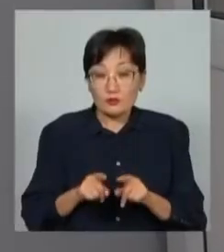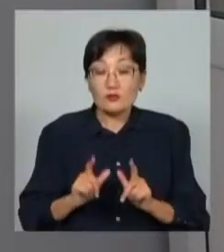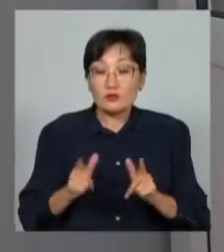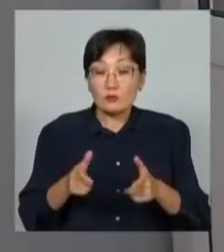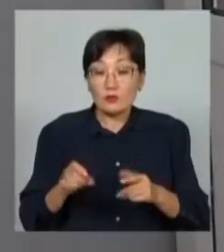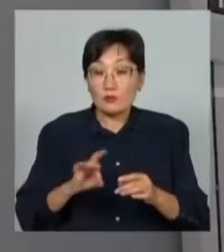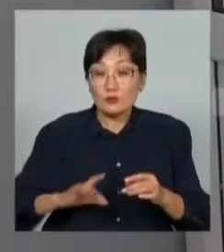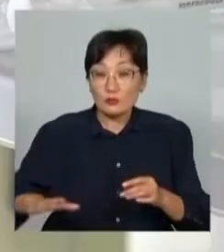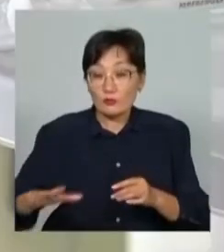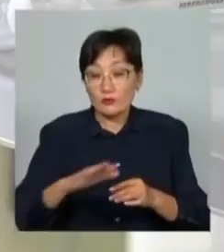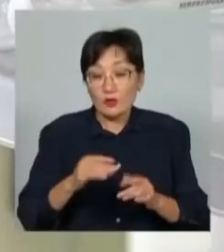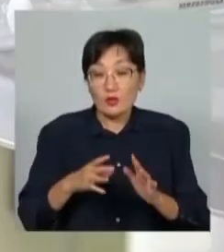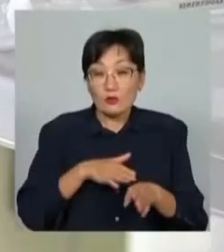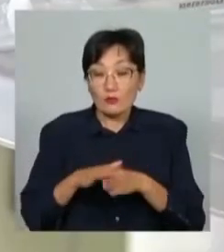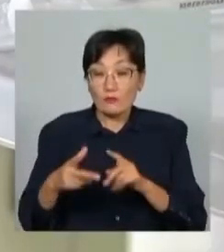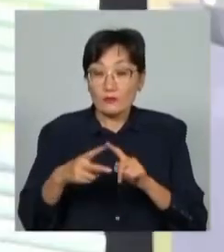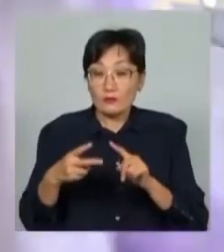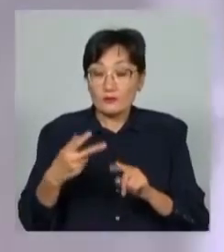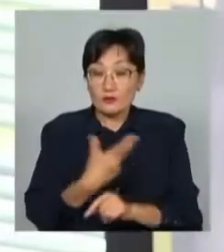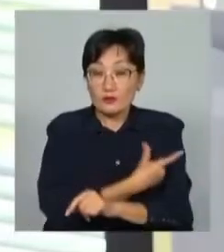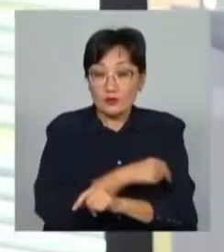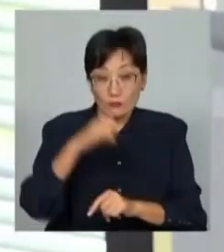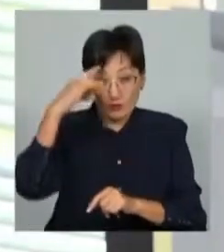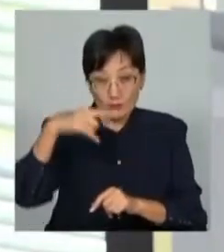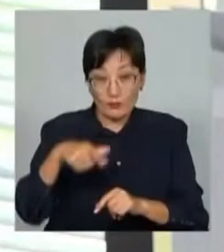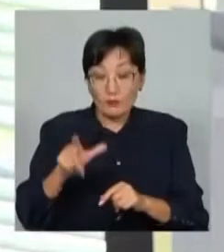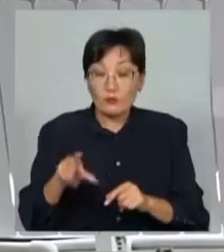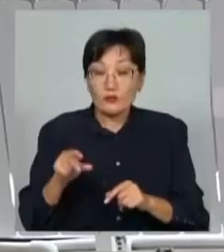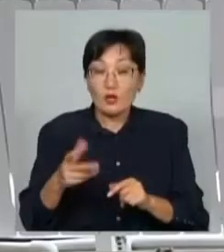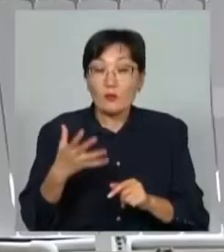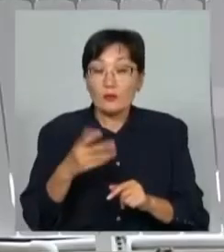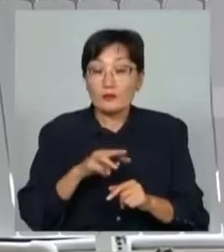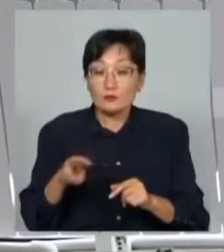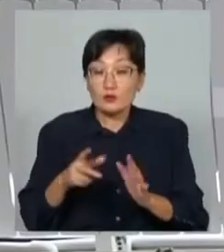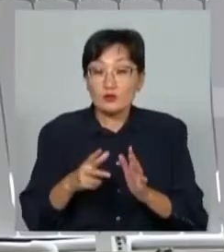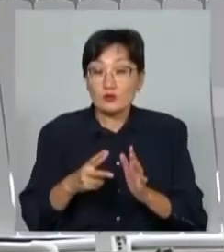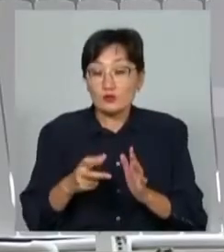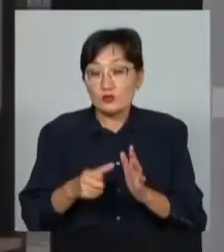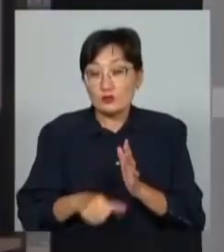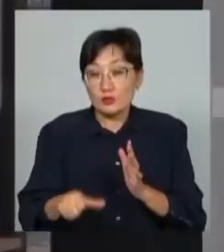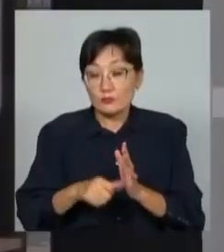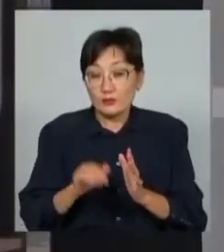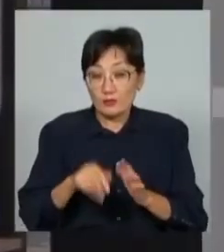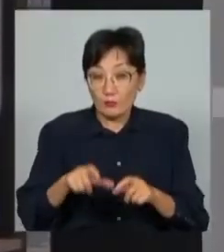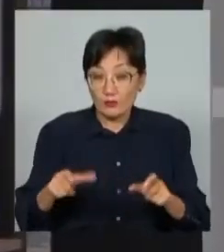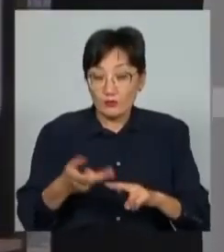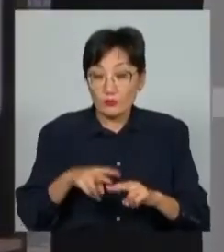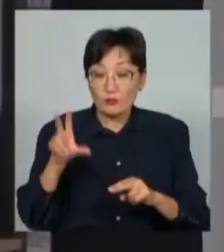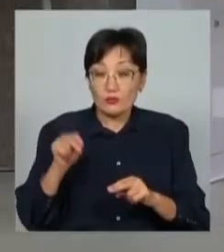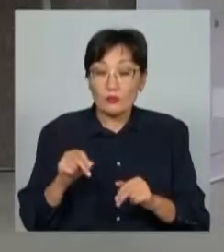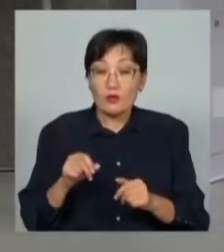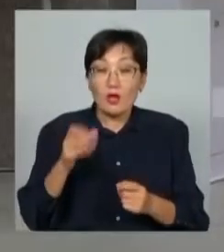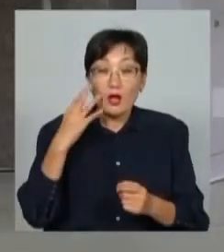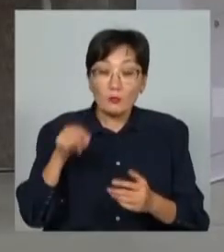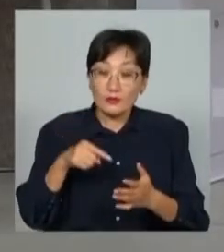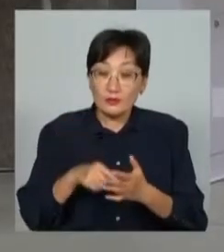кетейін, республика бойынша толық вакциналаудан өткен отандастарымыздың саны 5 миллион 366 мыңға жуықтады. Бұл көрсеткіш бойынша